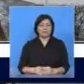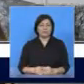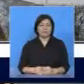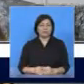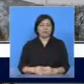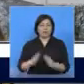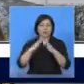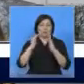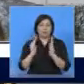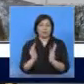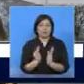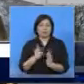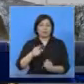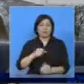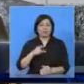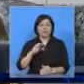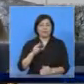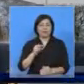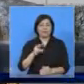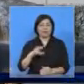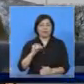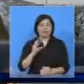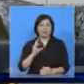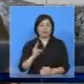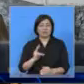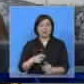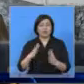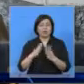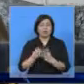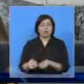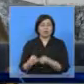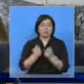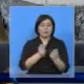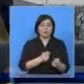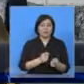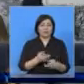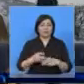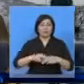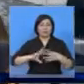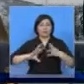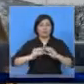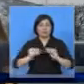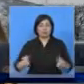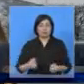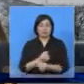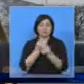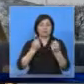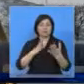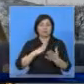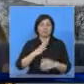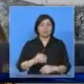пластикалық бөтелкеге газ конденсатын құйған. Және оны үйге кіргізіп қойған, үйдің кіреберісіне. Сол нәтижесінде жарылыс алып, соны ары